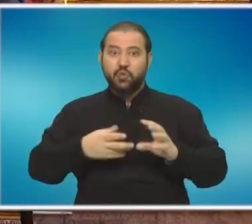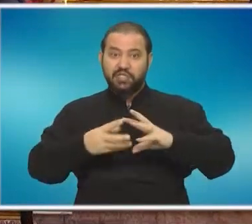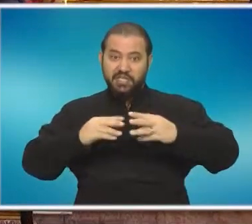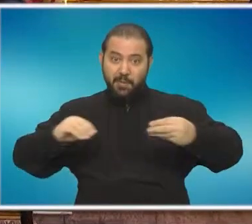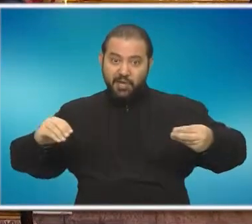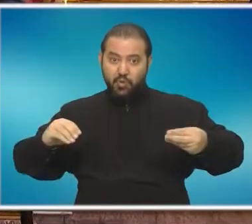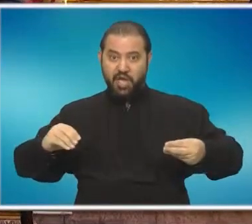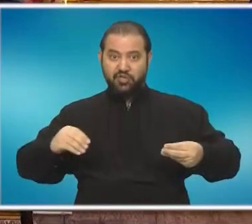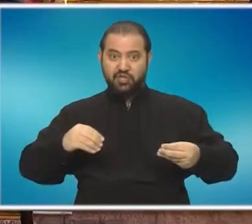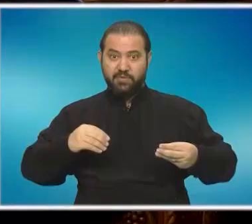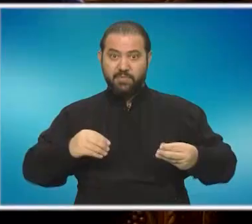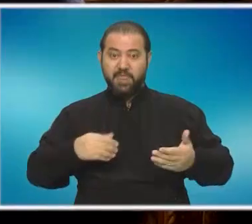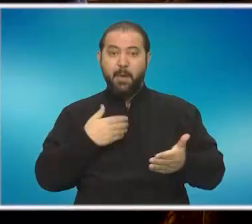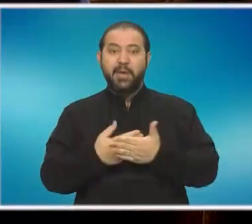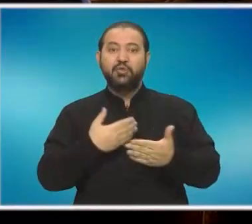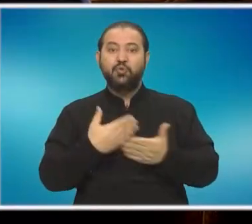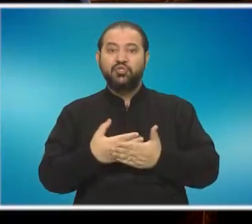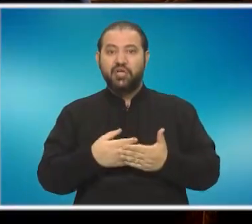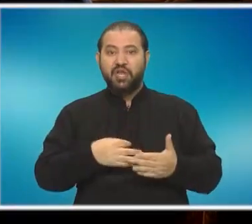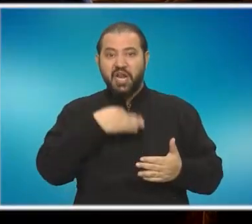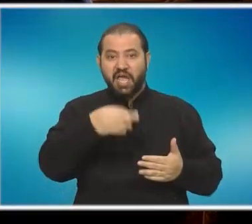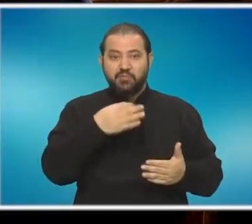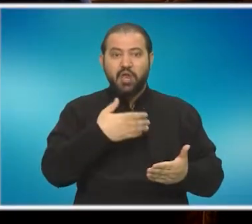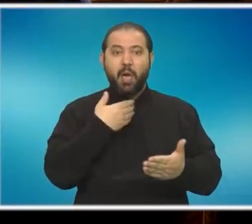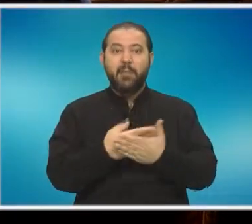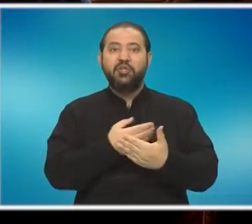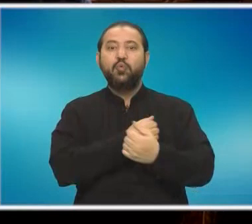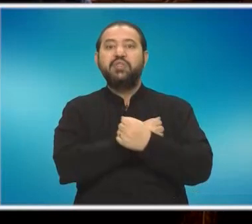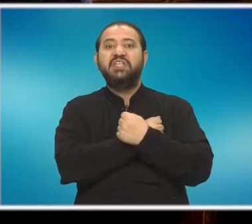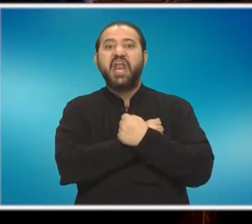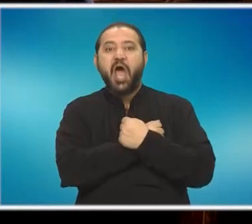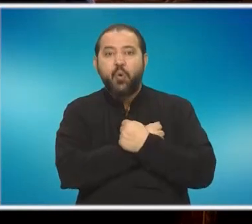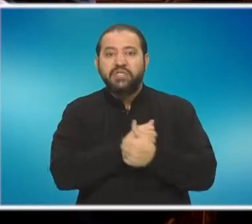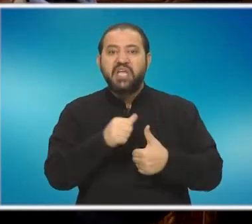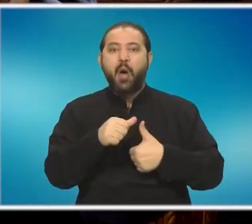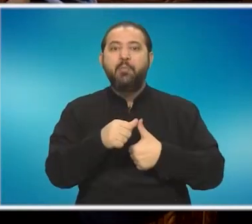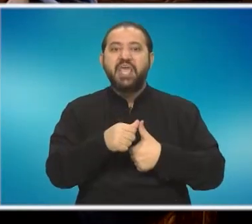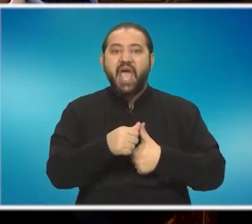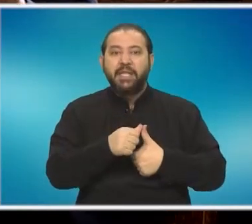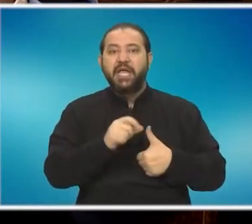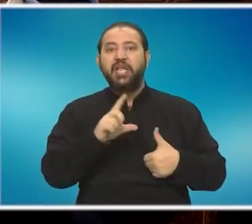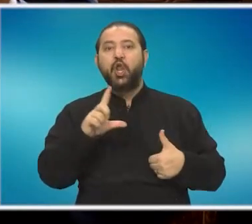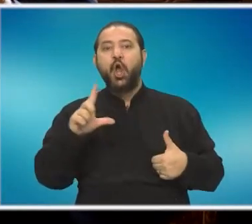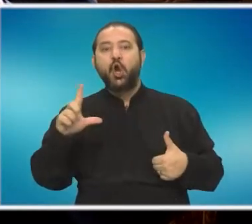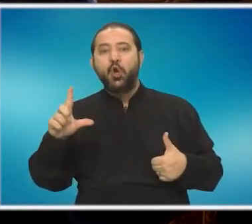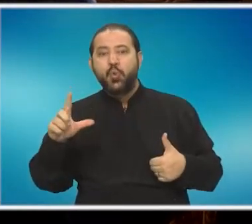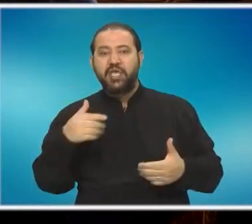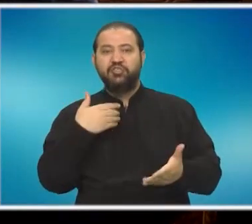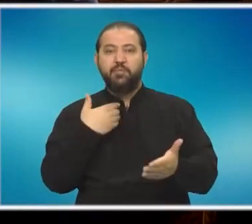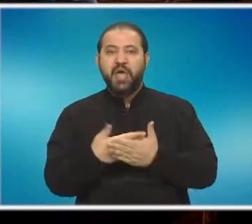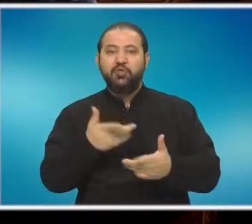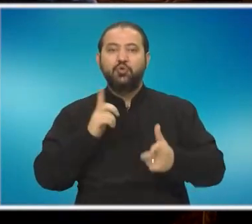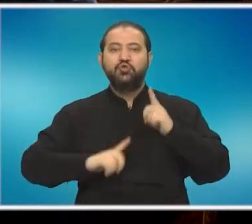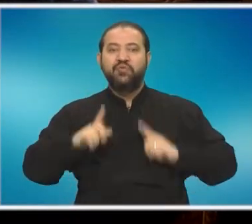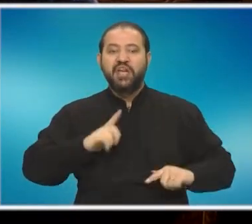pe casă, că nu o putea să intre pe ușă din cauza mulțimii, și din dragoste față de